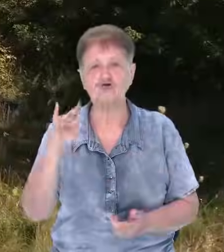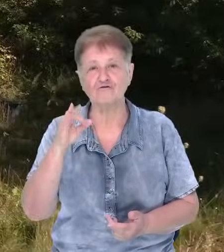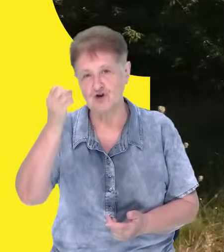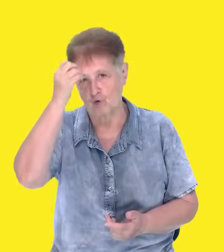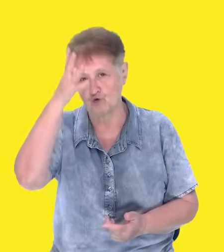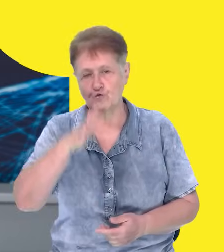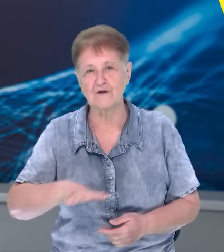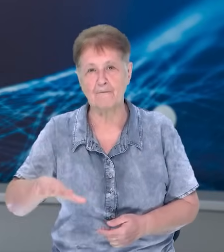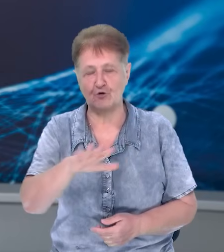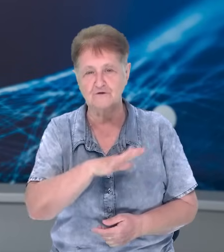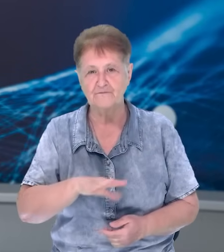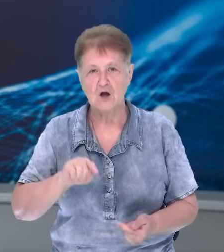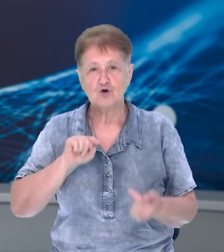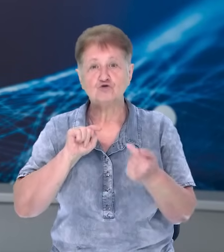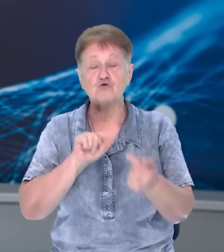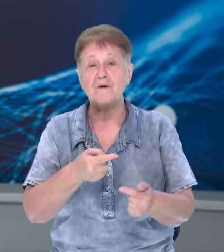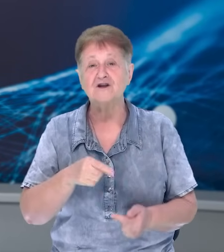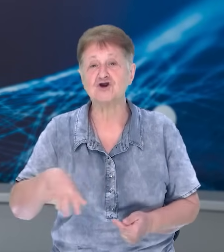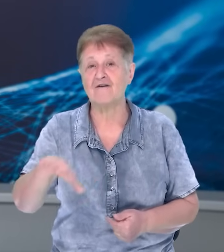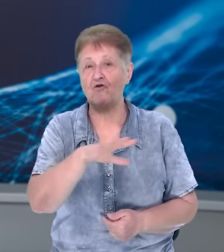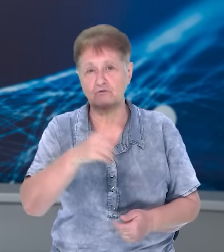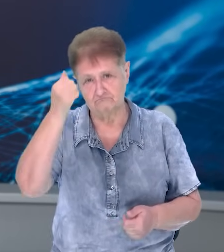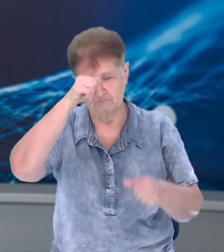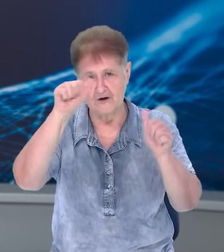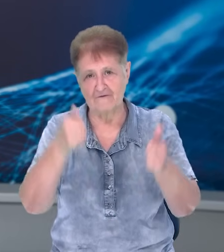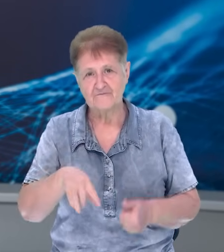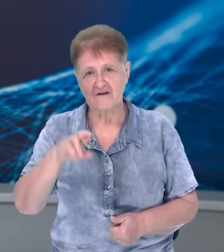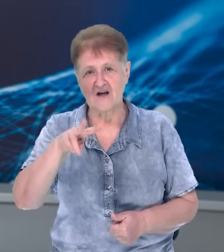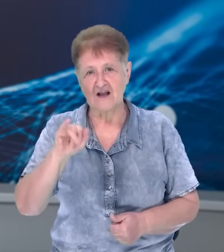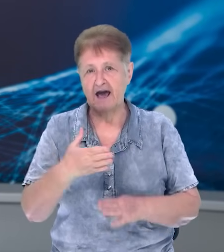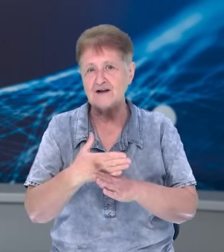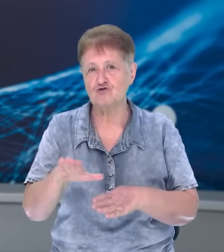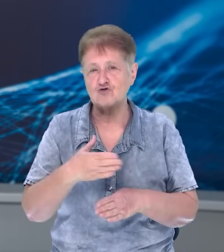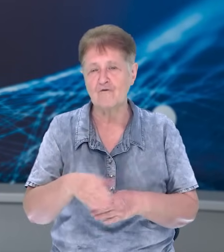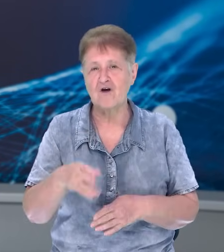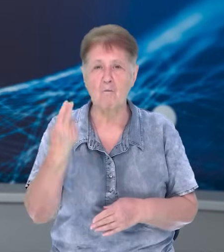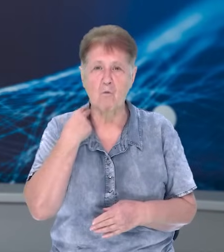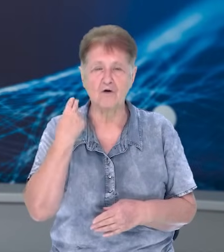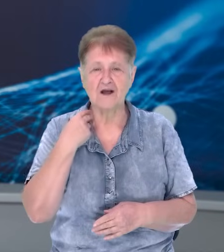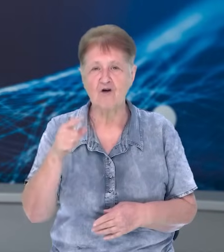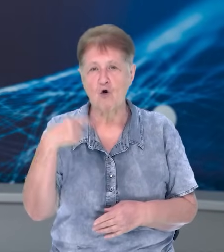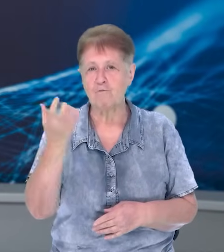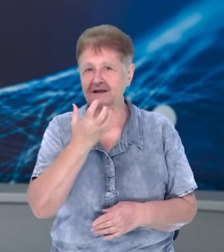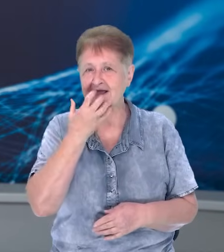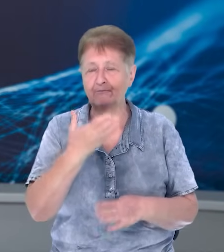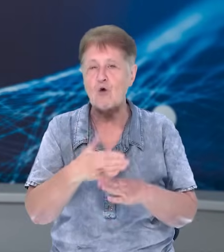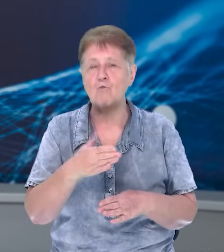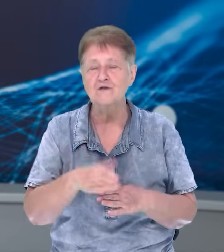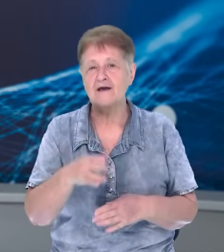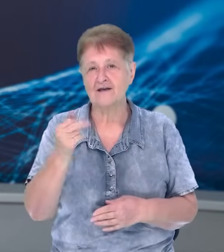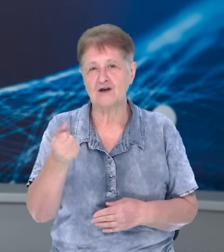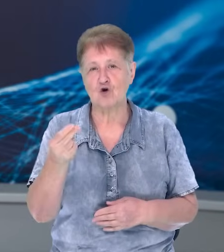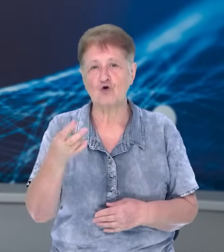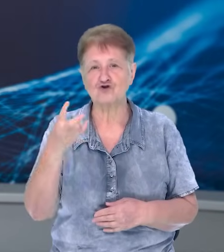простір? Суперечки довкола меморіалу в Ялівщині, реструктуризація боргів облтеплокомуненерго та гроші